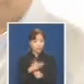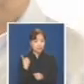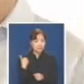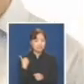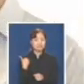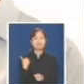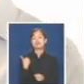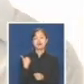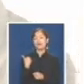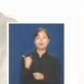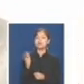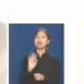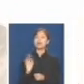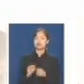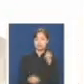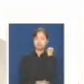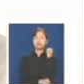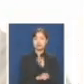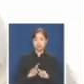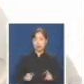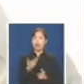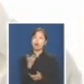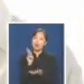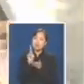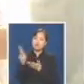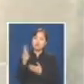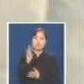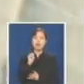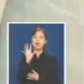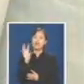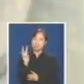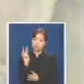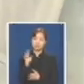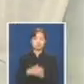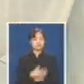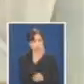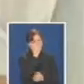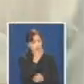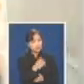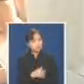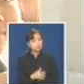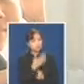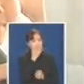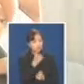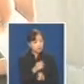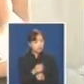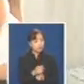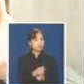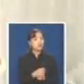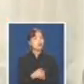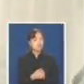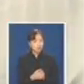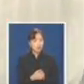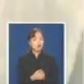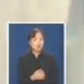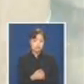จะกู้ตอนม .6เพราะอะไรถึงต้องรอกู้ตอนม.6ครับคุณเก่ง ก็ต่อจะได้ต่อมหาลัยได้ง่ายจะได้ไม่ต้องกู้ตอนอยู่ม